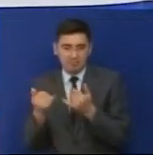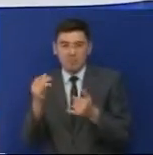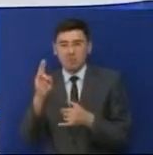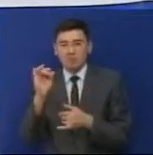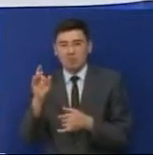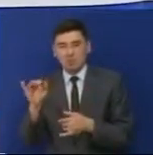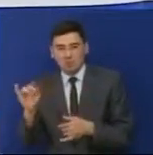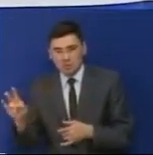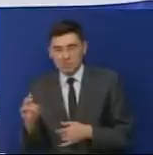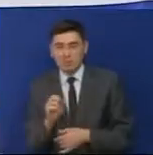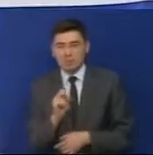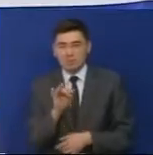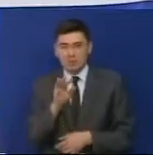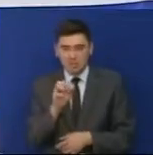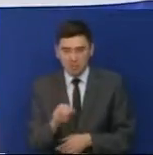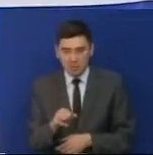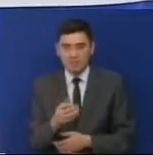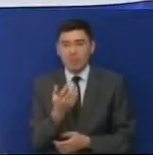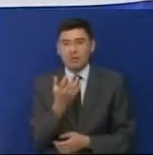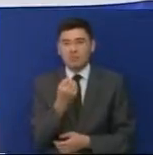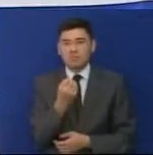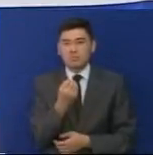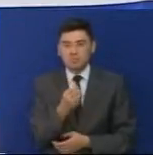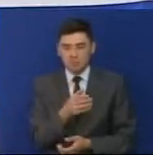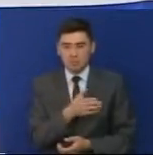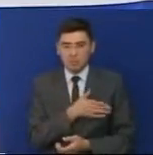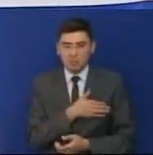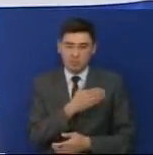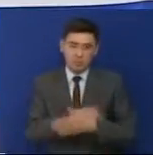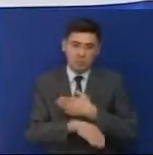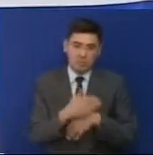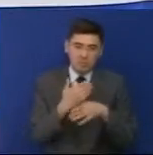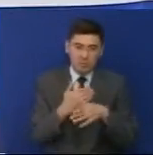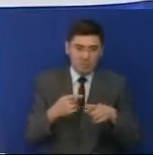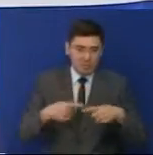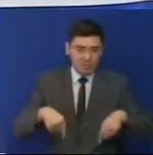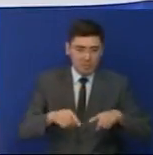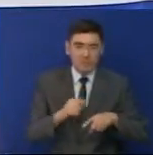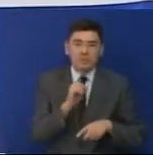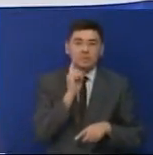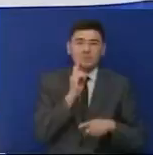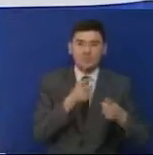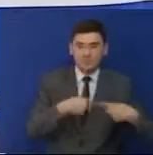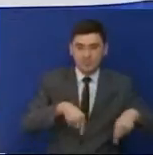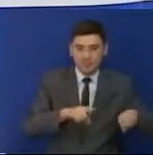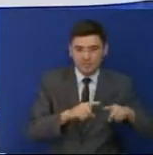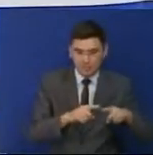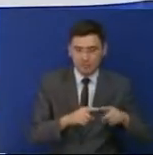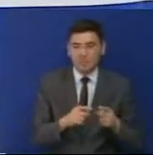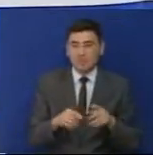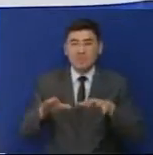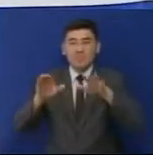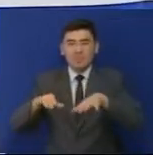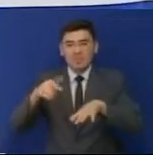партиясы Семей қалалық филиалы, Көмек қалалық мүгедектер бірлестігі белсенді жастар ұйымдастырған. Мәдениет сарайының сахнасында